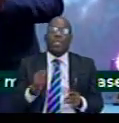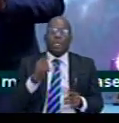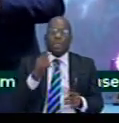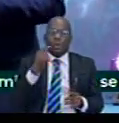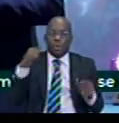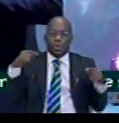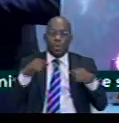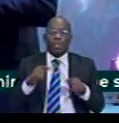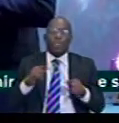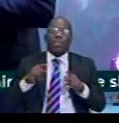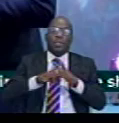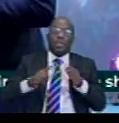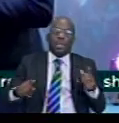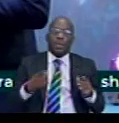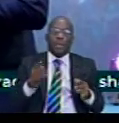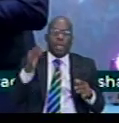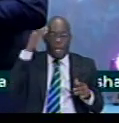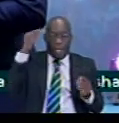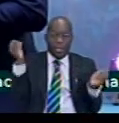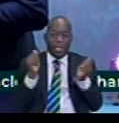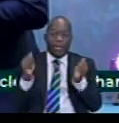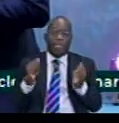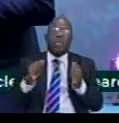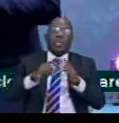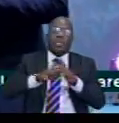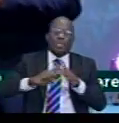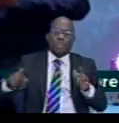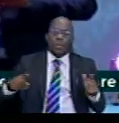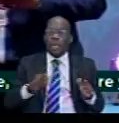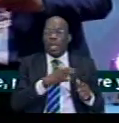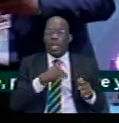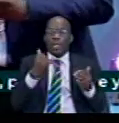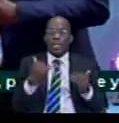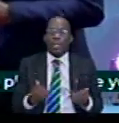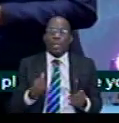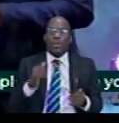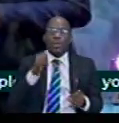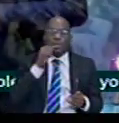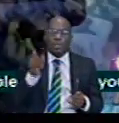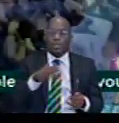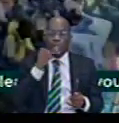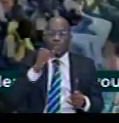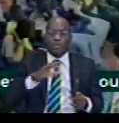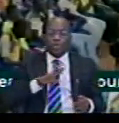vanished completely away and she's perfectly fine. Praise the Lord.